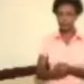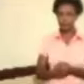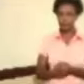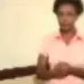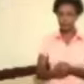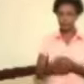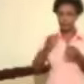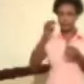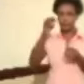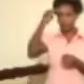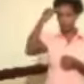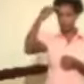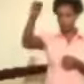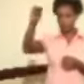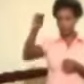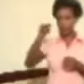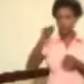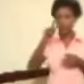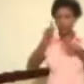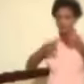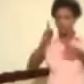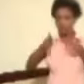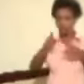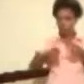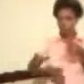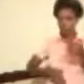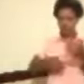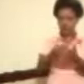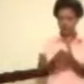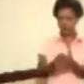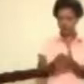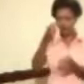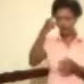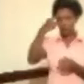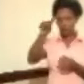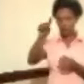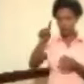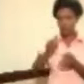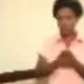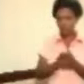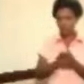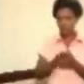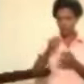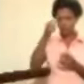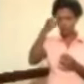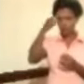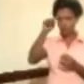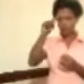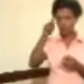Monsieur Martelly, originaire de Port-au-Prince, lycée entrepreneur,